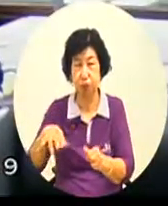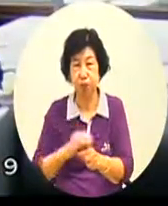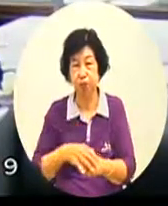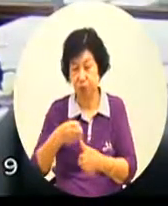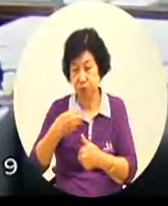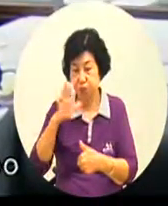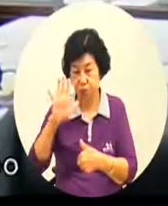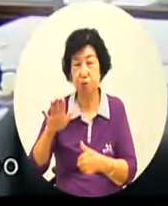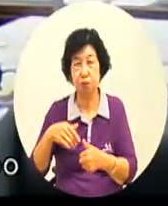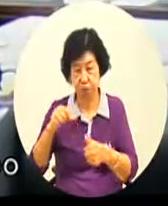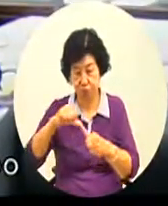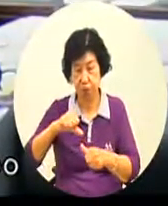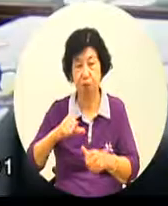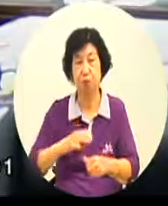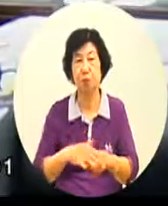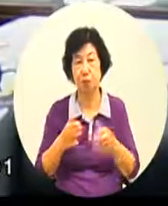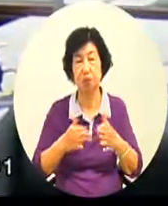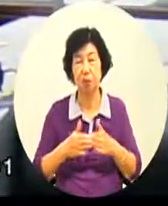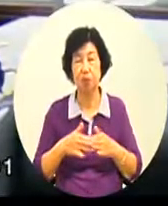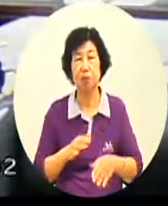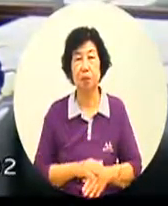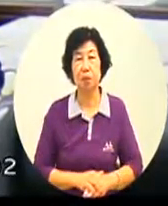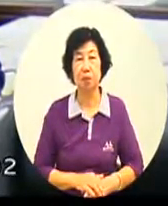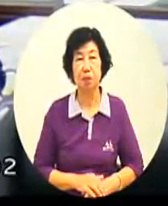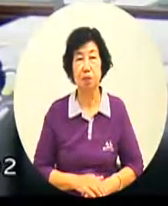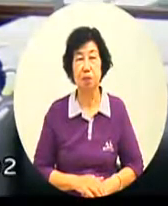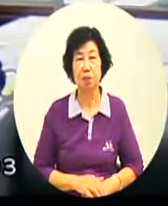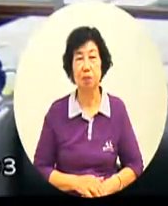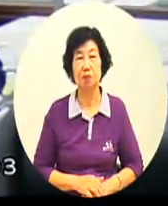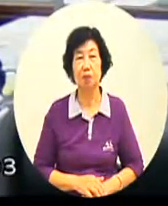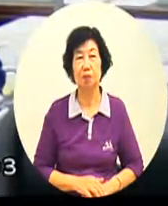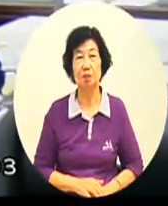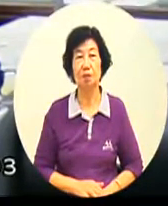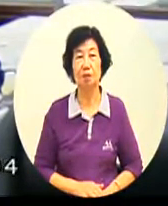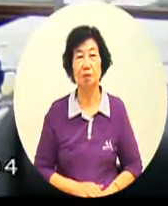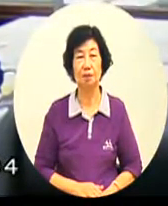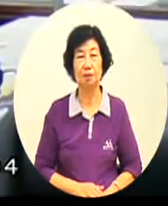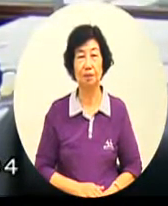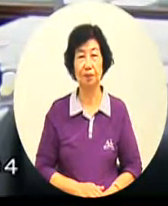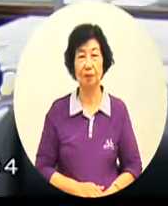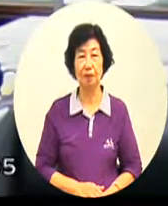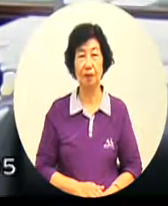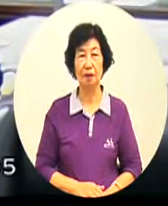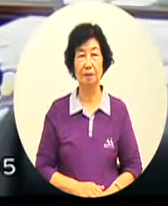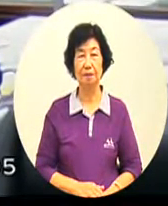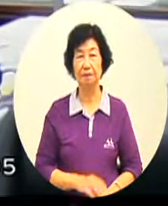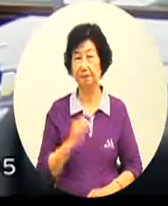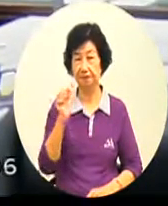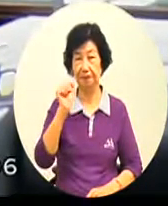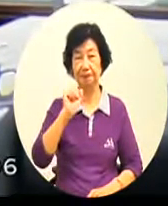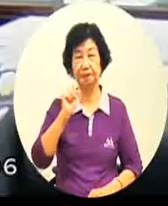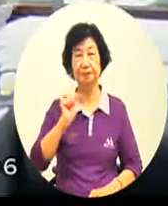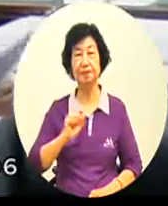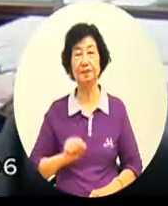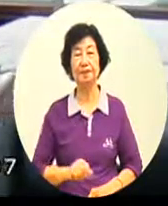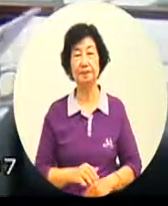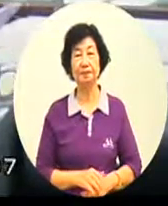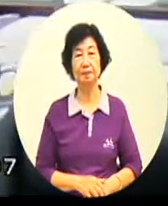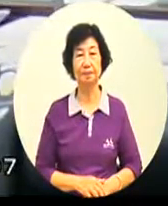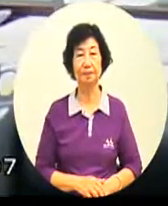果来议事厅里面、 那时候 七暗的嘴巴不爱讲啊， 没有， 这样不可以哦。 议员，那时候你是